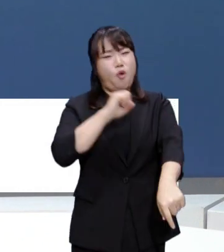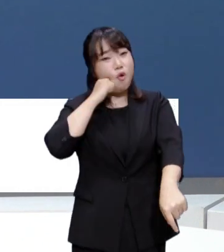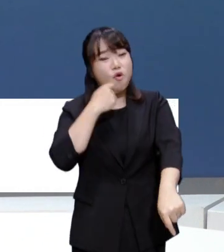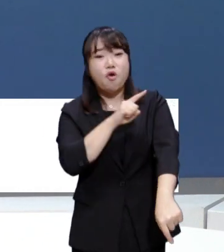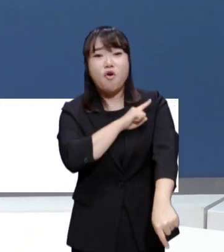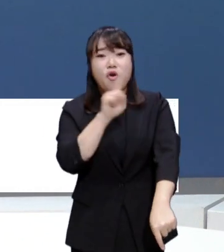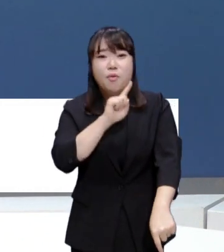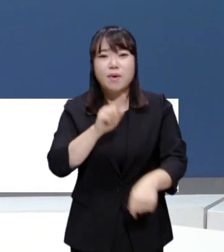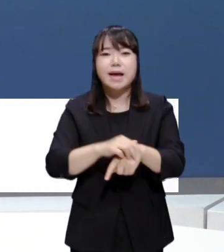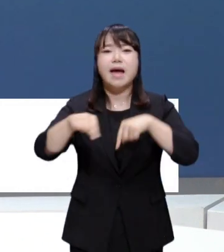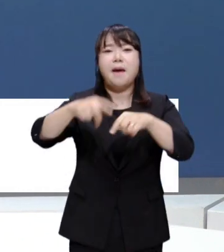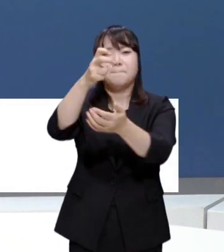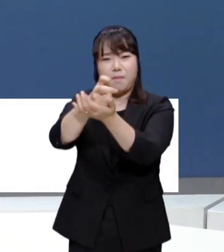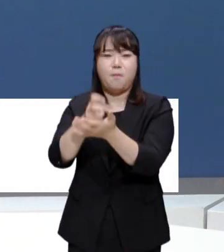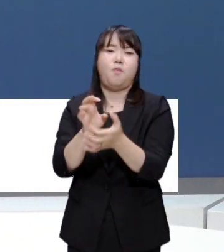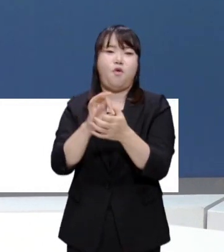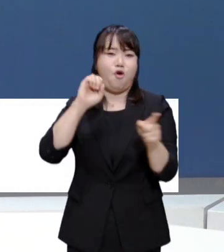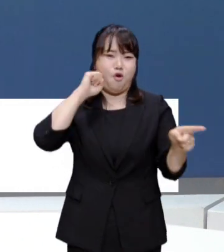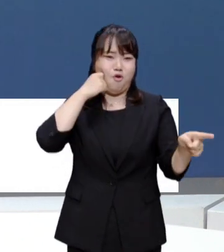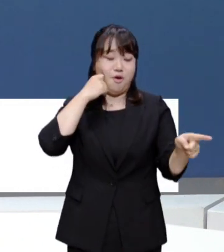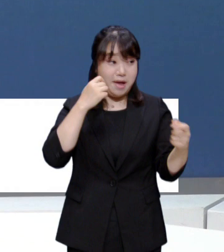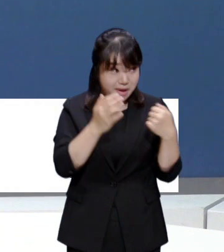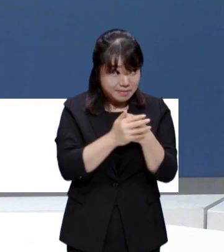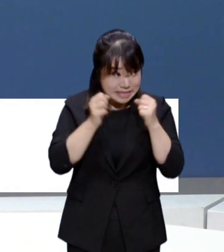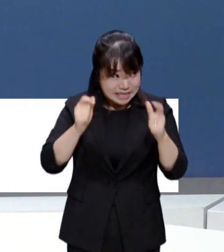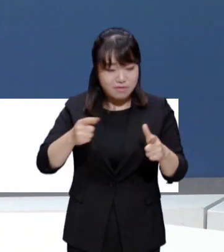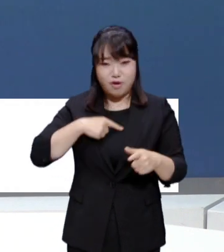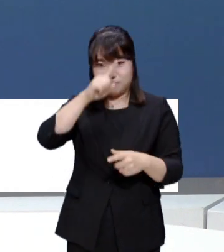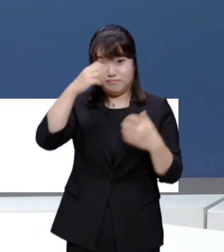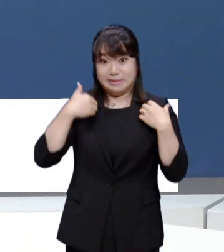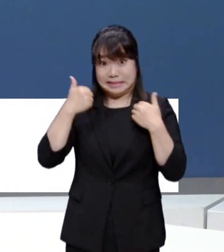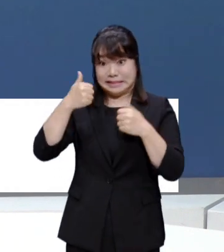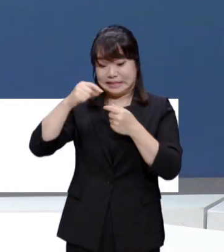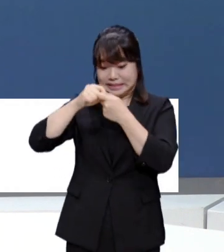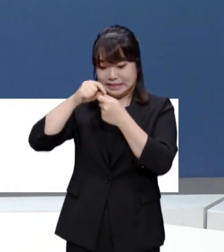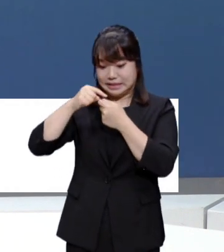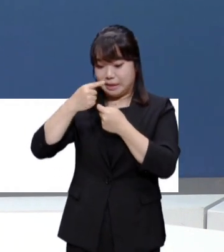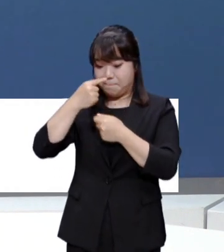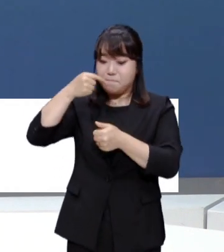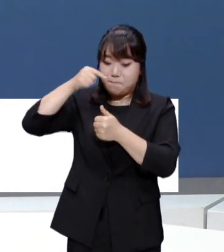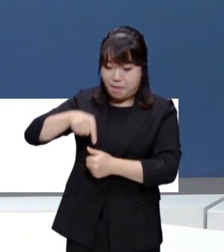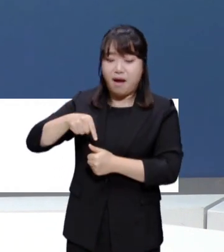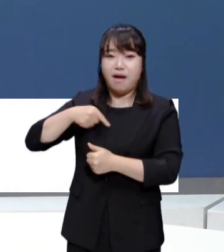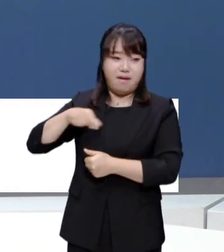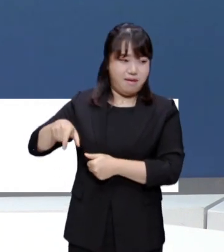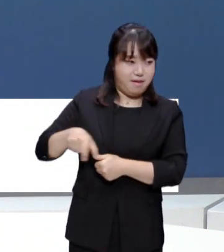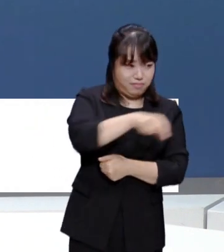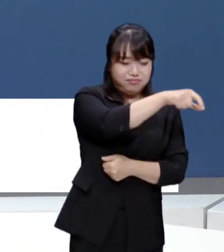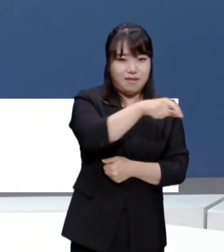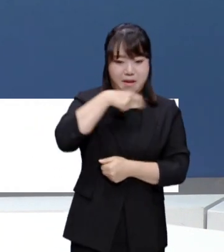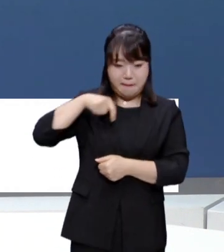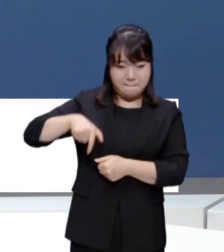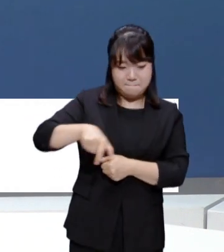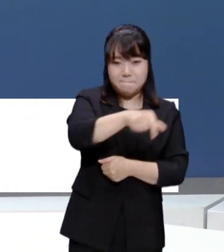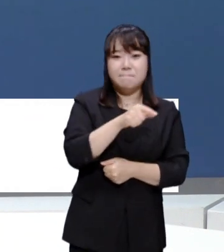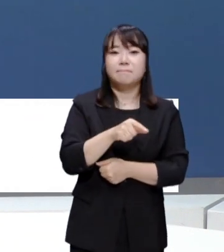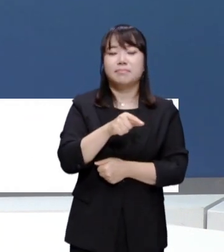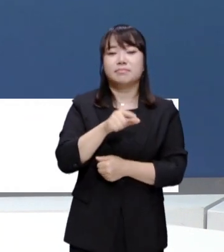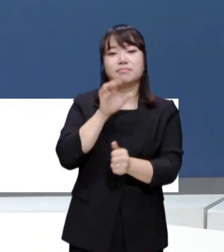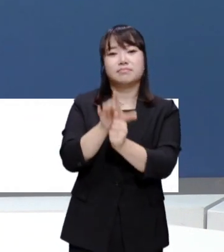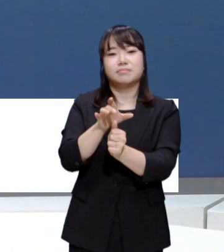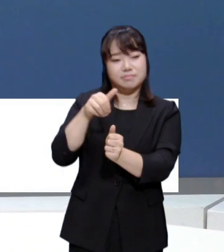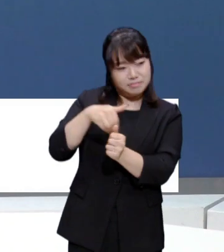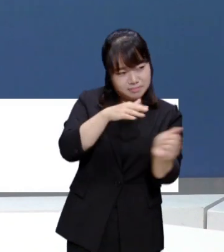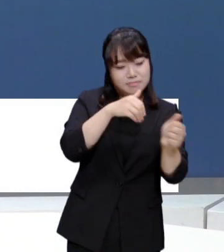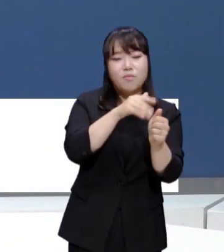수 있는 지원단을 그리고 알다시피 재개발한다 그러면 한 20년 이상 걸립니다. 예. 신속하게 하기 위해서는 지원단이 필요하다고